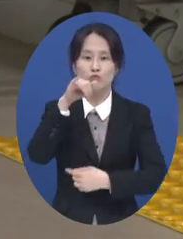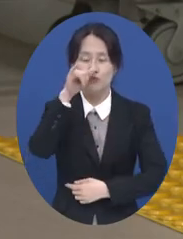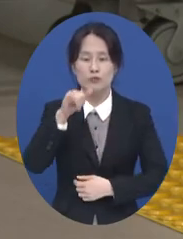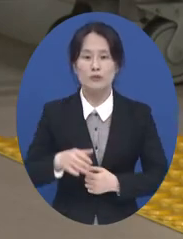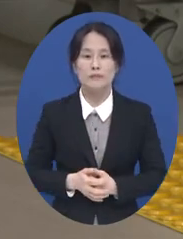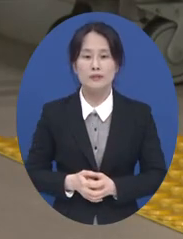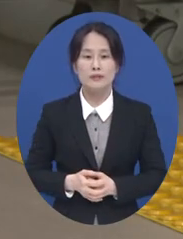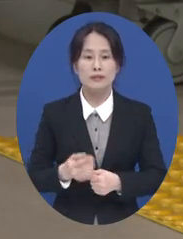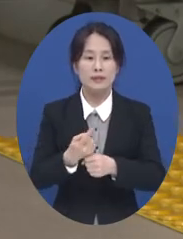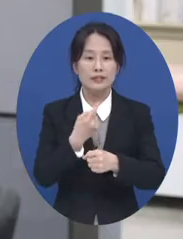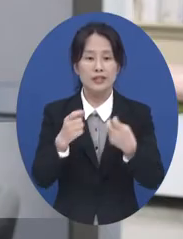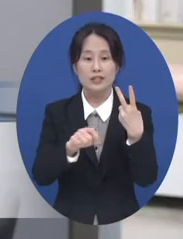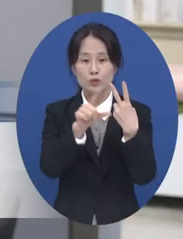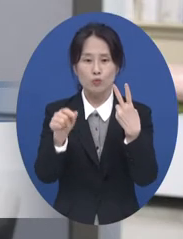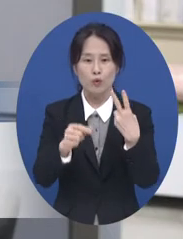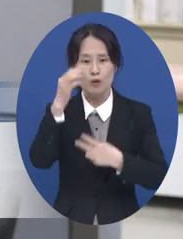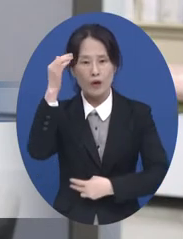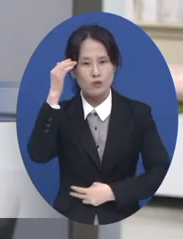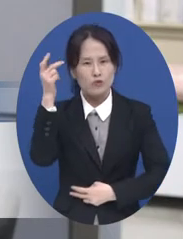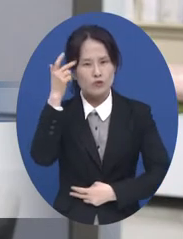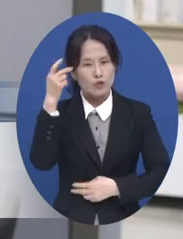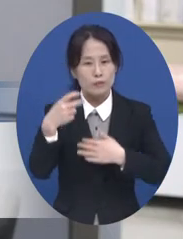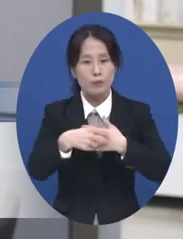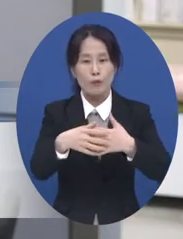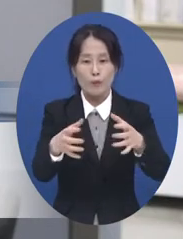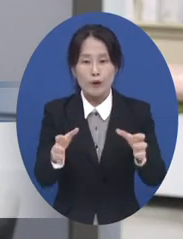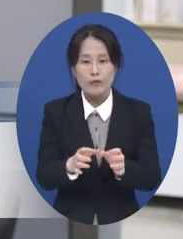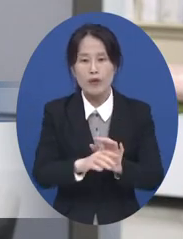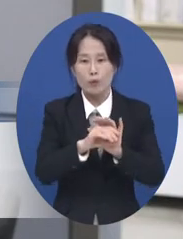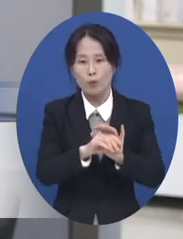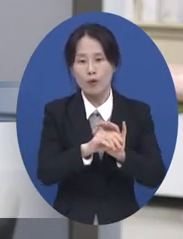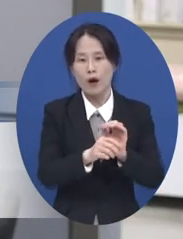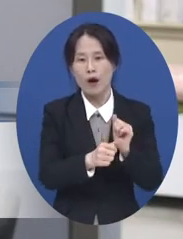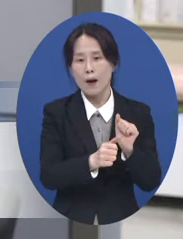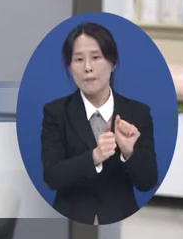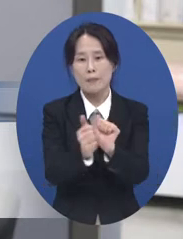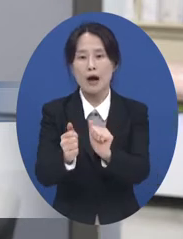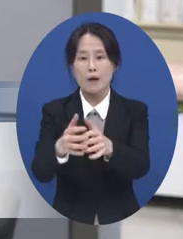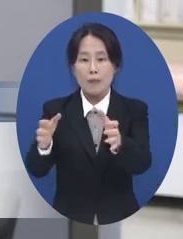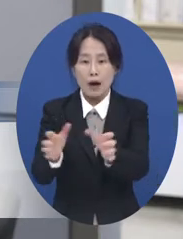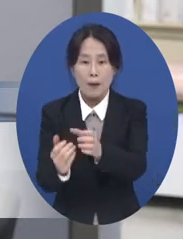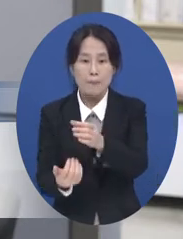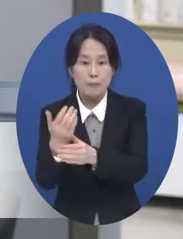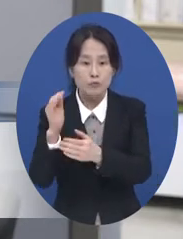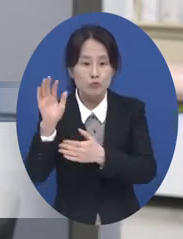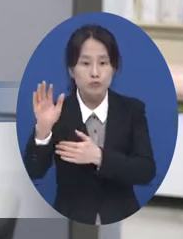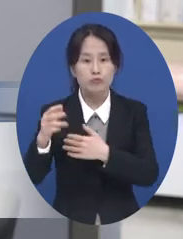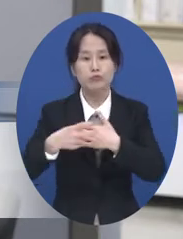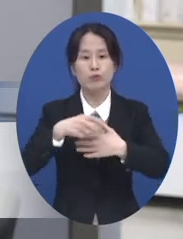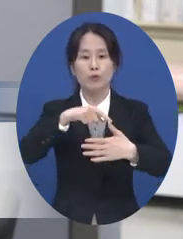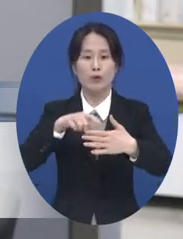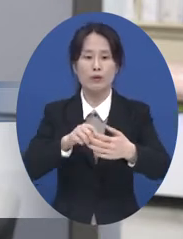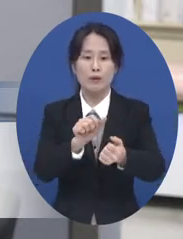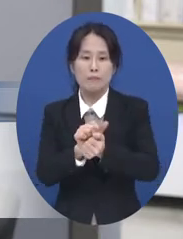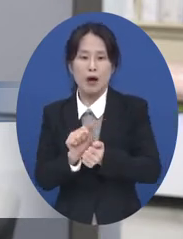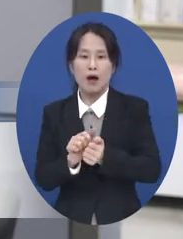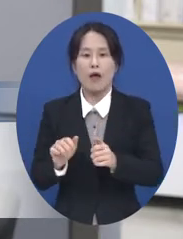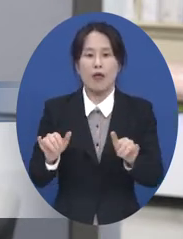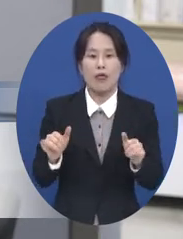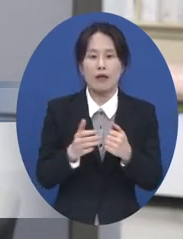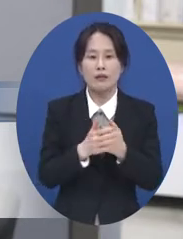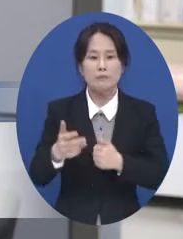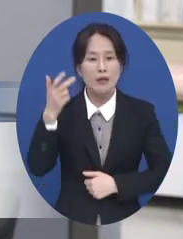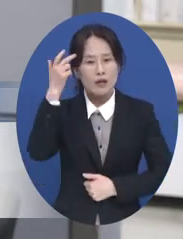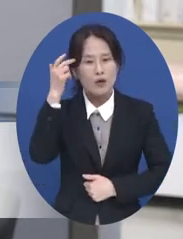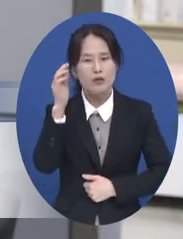우선 운영 중입니다. 작년 2월 국내 정신의료기관에서 코로나19 집단 감염이 발생된 이후에 병원 내